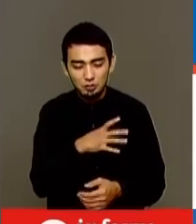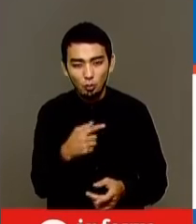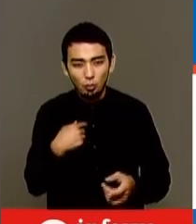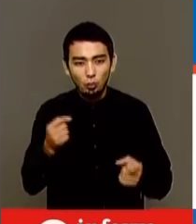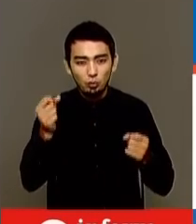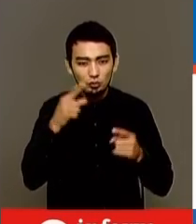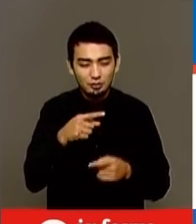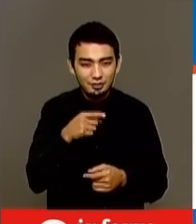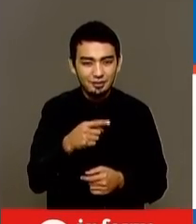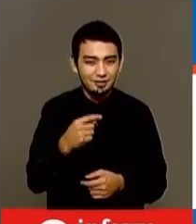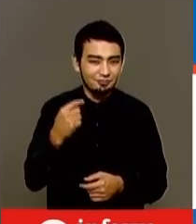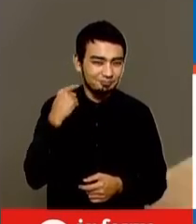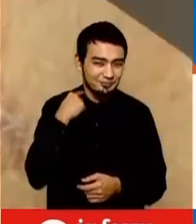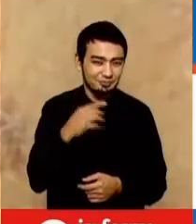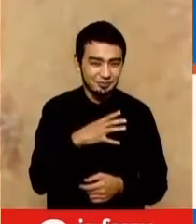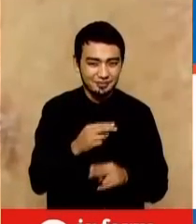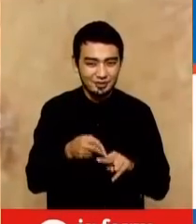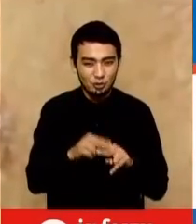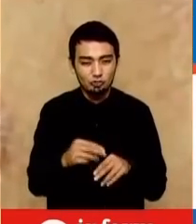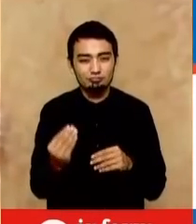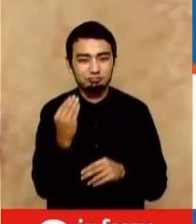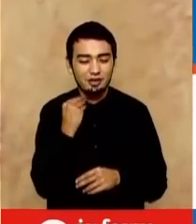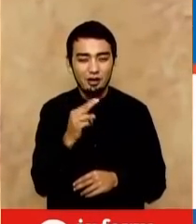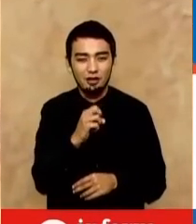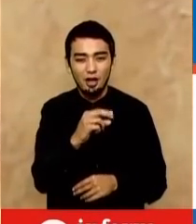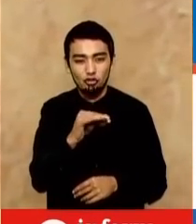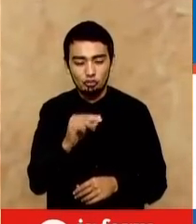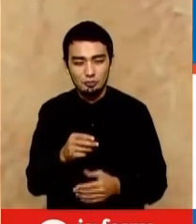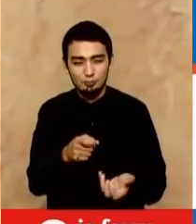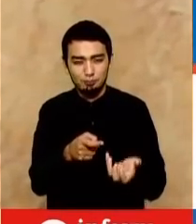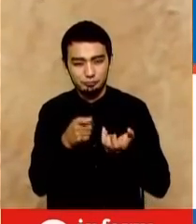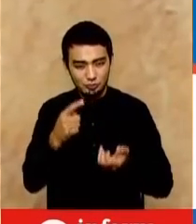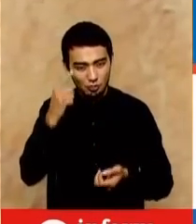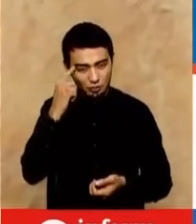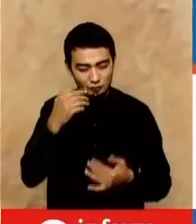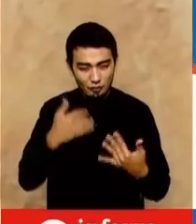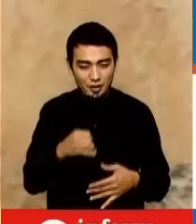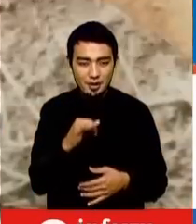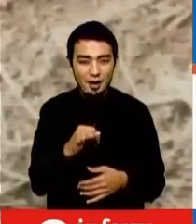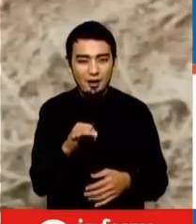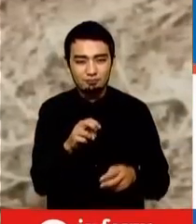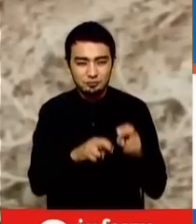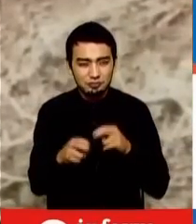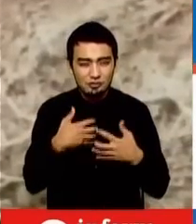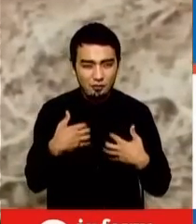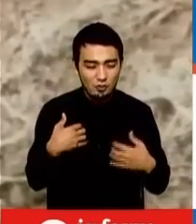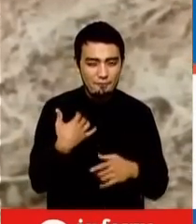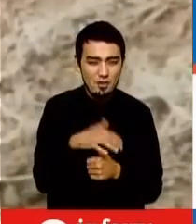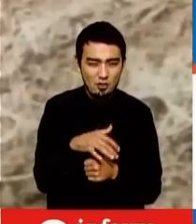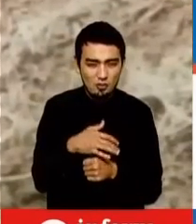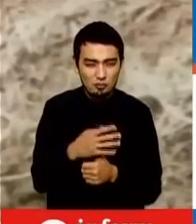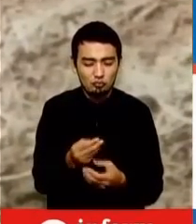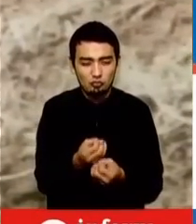выяснилось, что кобылу на шее, у которой был прикреплен датчик, убили выстрелом в голову. В поиске животных задействовали вертолет и